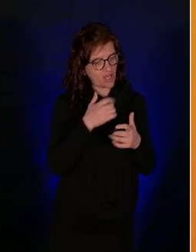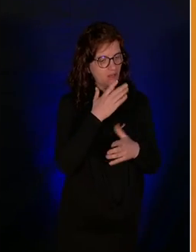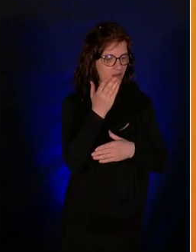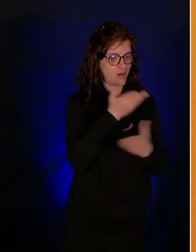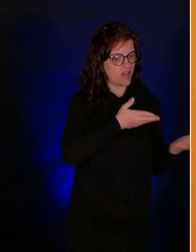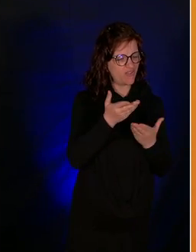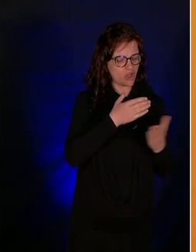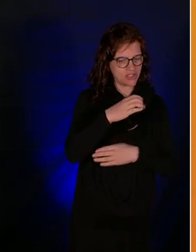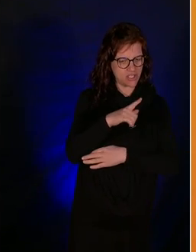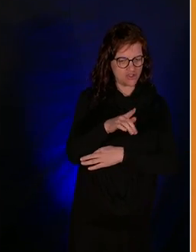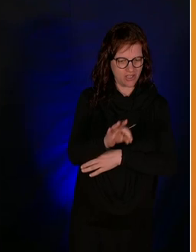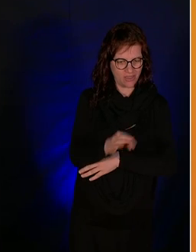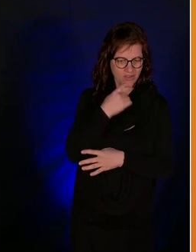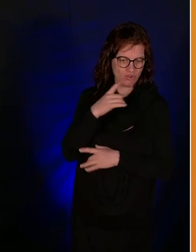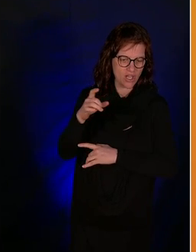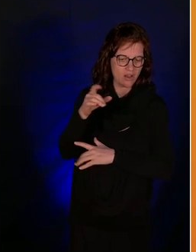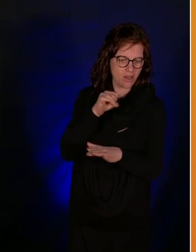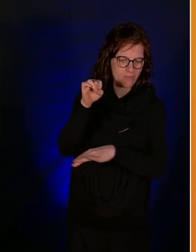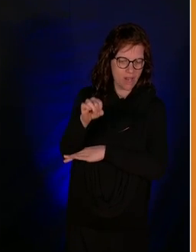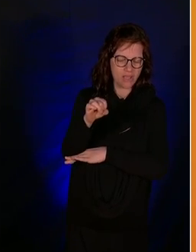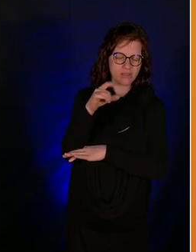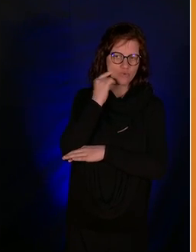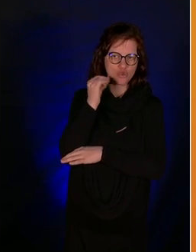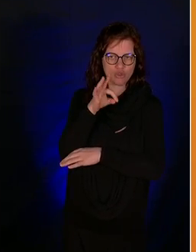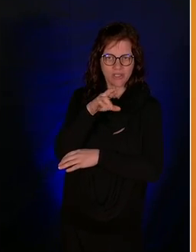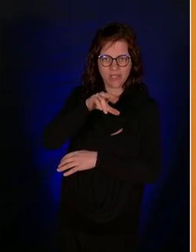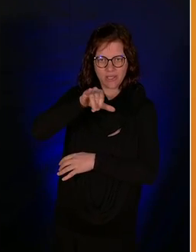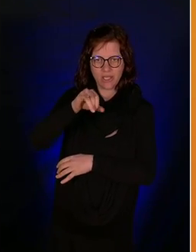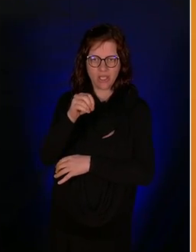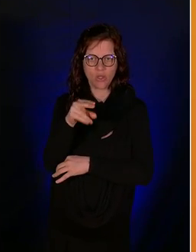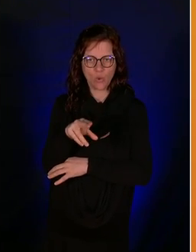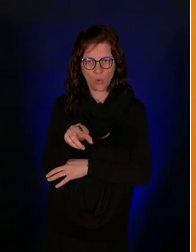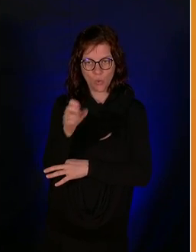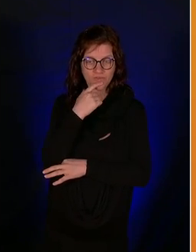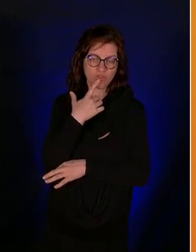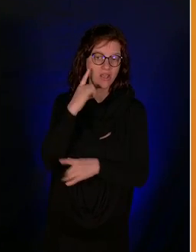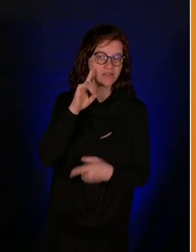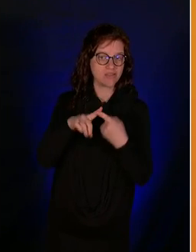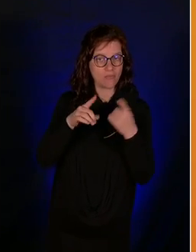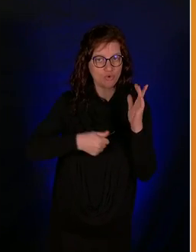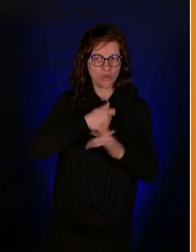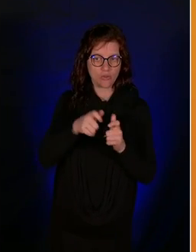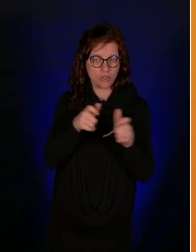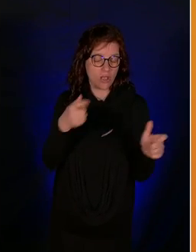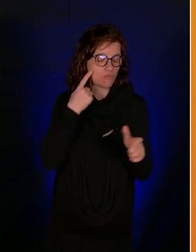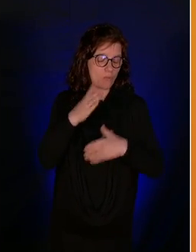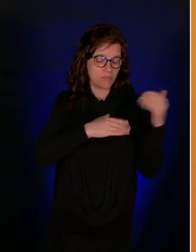Transports, notamment avec le camarade Ludovic Rioux, parce que finalement, c'est la question de l'auto-entrepreneuriat, elle traverse toutes les